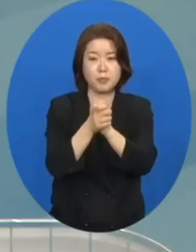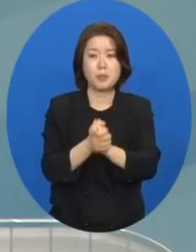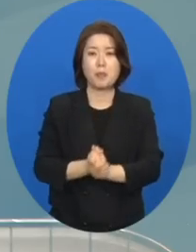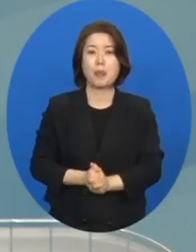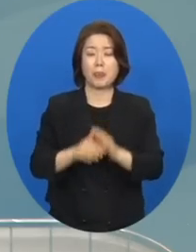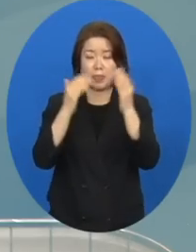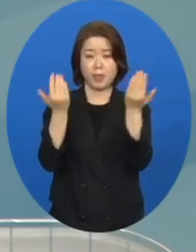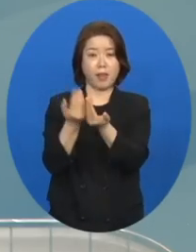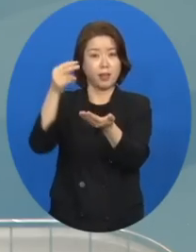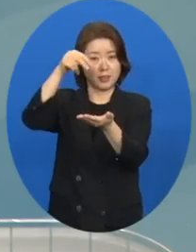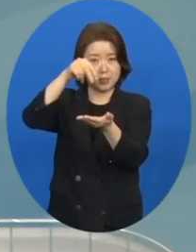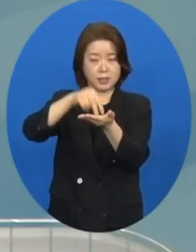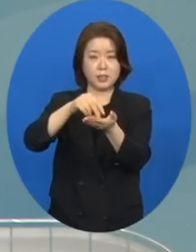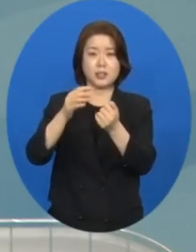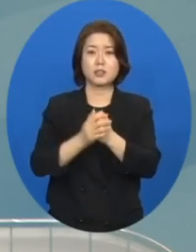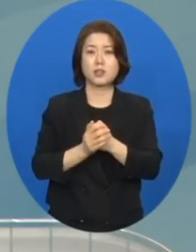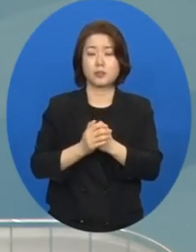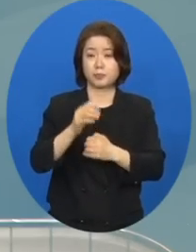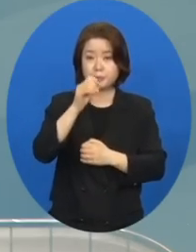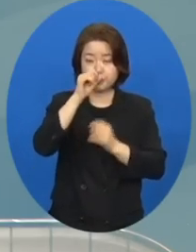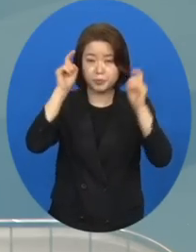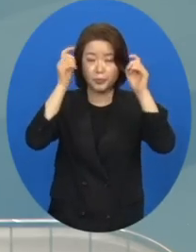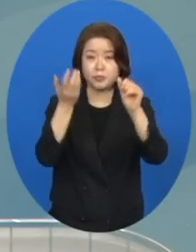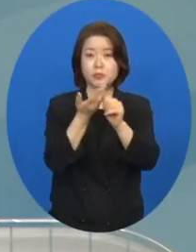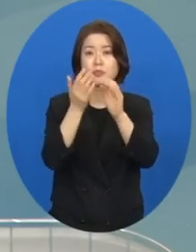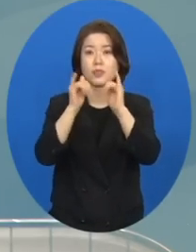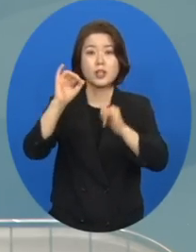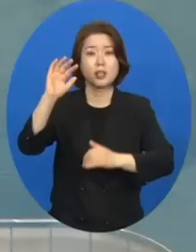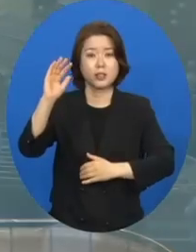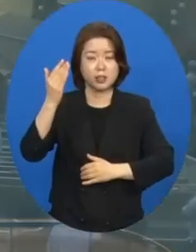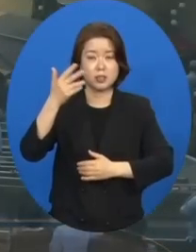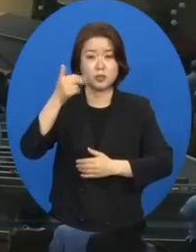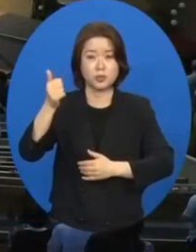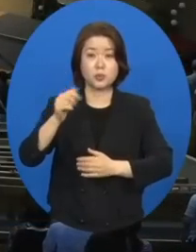다같이 일어나 저서 우리 선한목자 되신 우리주 참여하겠습니다